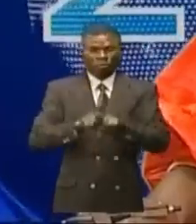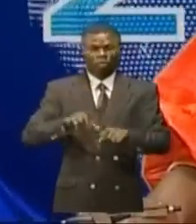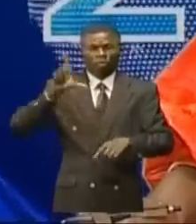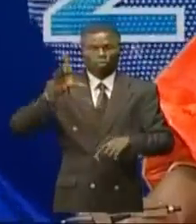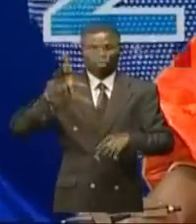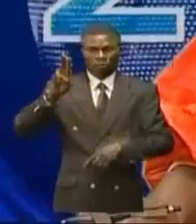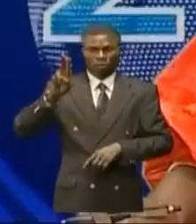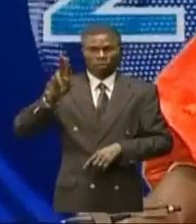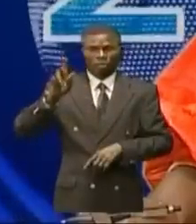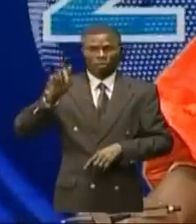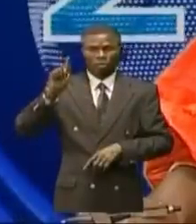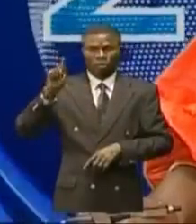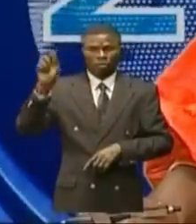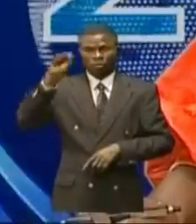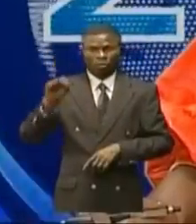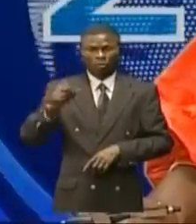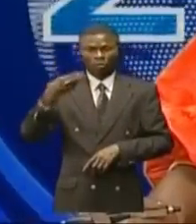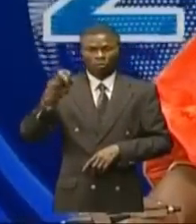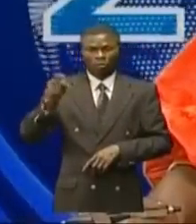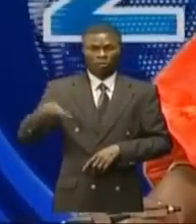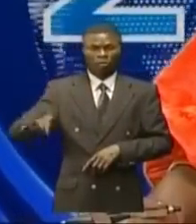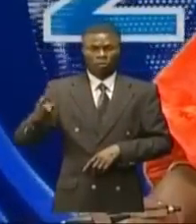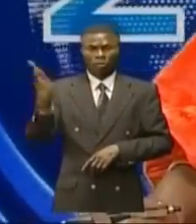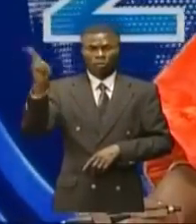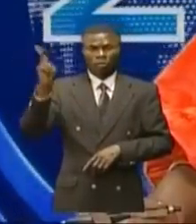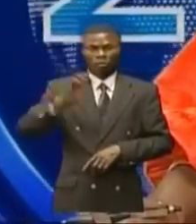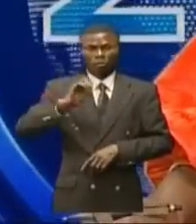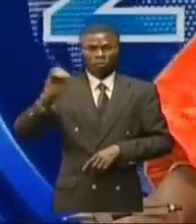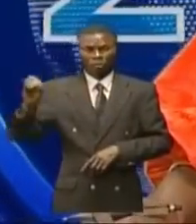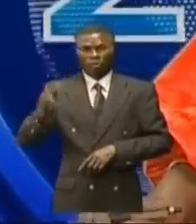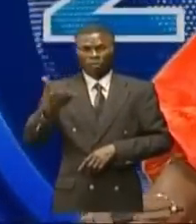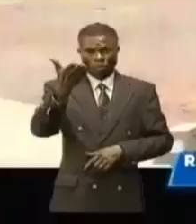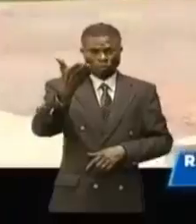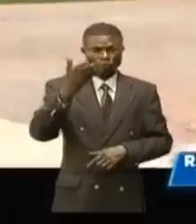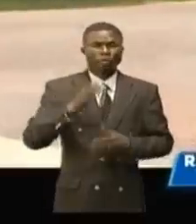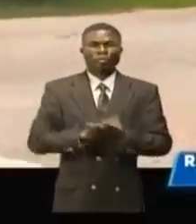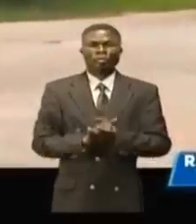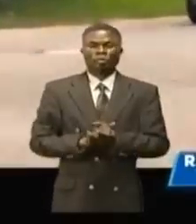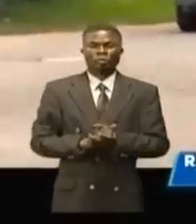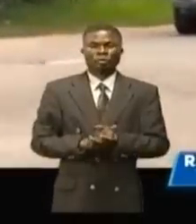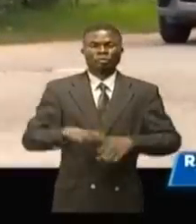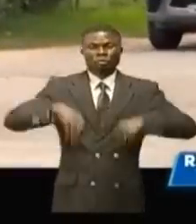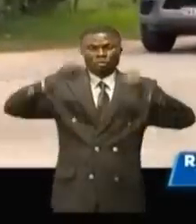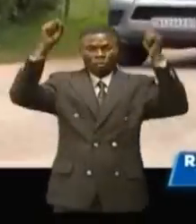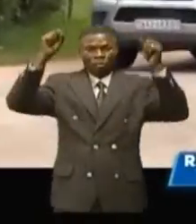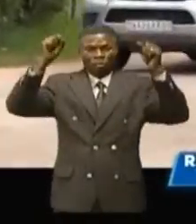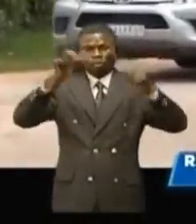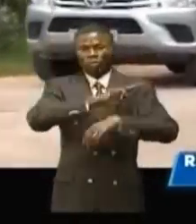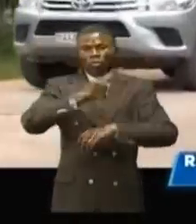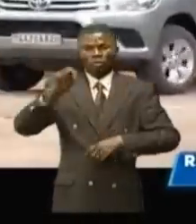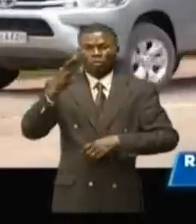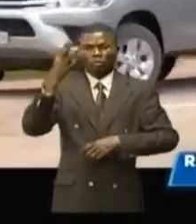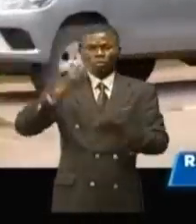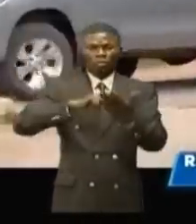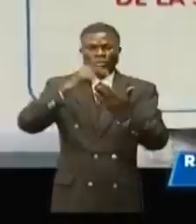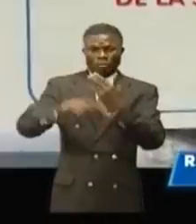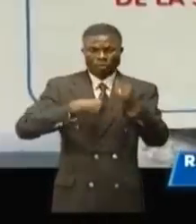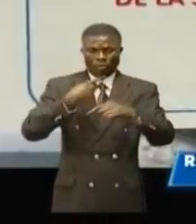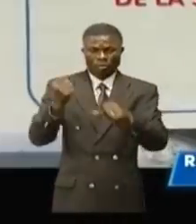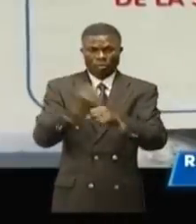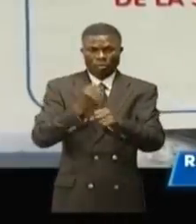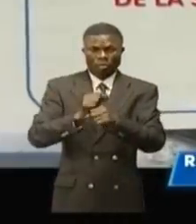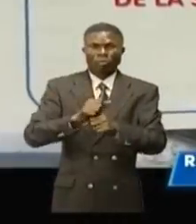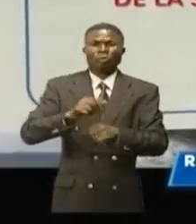Luchacha dans la province de Kasaï Oriental, Nono Mantiku. Validé en janvier 2023, les plans de relance de la minière